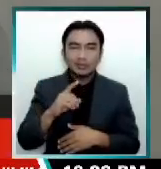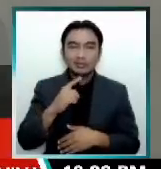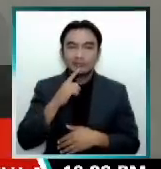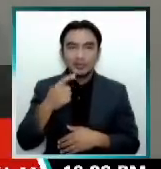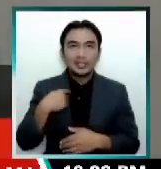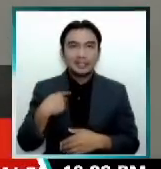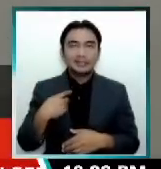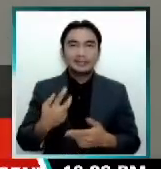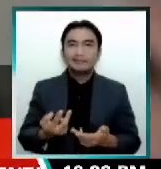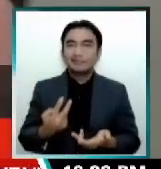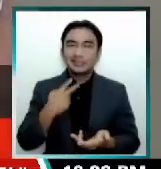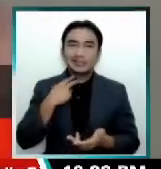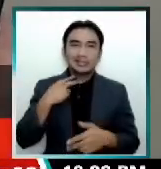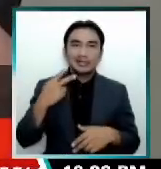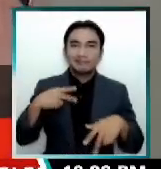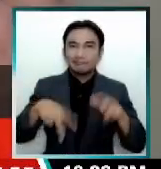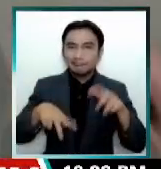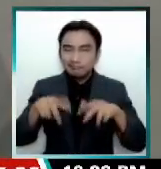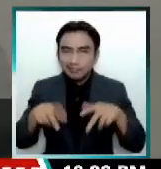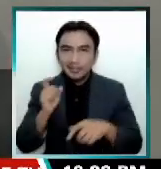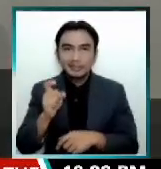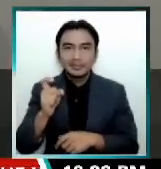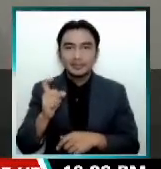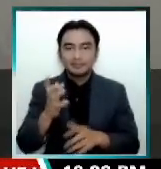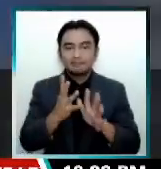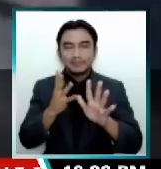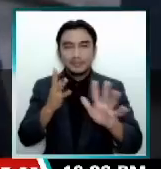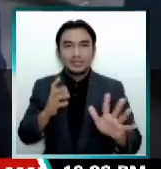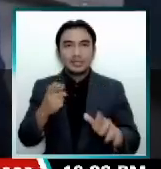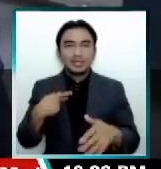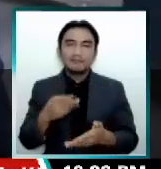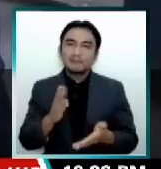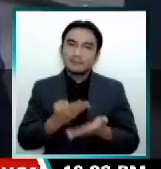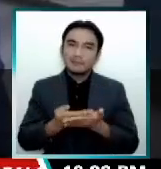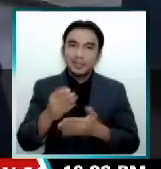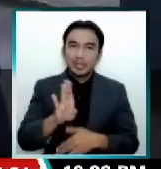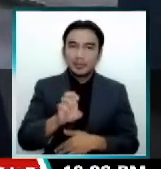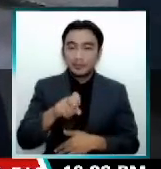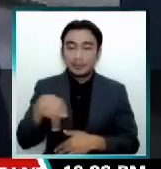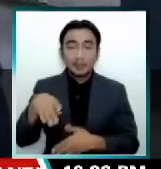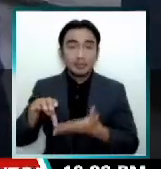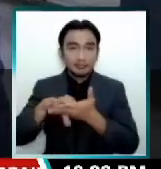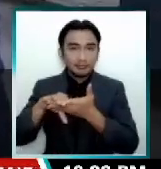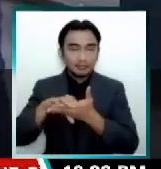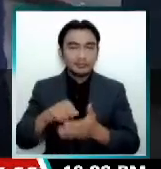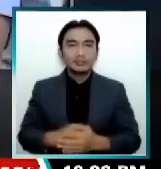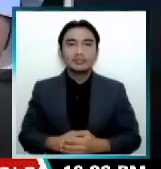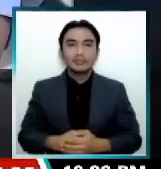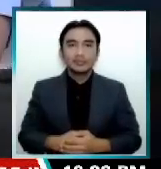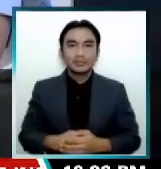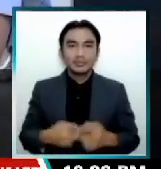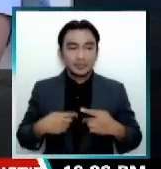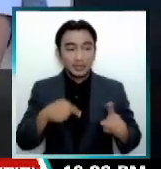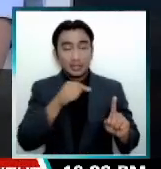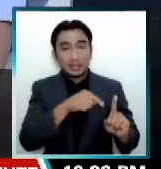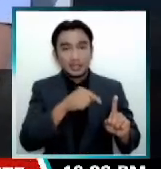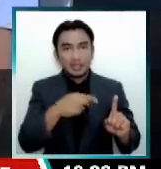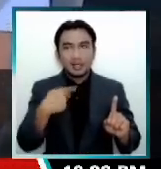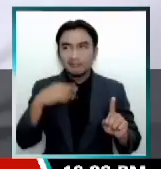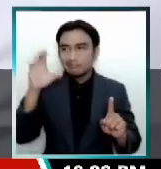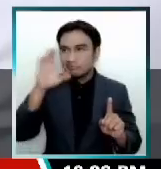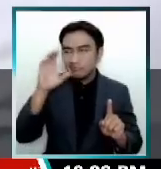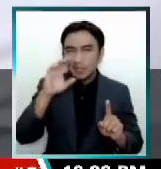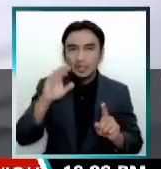ka, tapos kailangan mo pa pumila para bumili po ng beep card. Si Ezekiel naman, 2 buwan na raw naghahanap ng mabibilhan ng beep